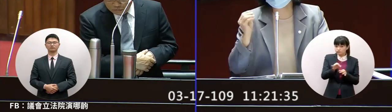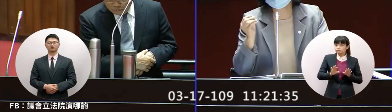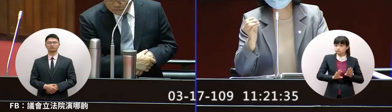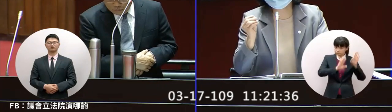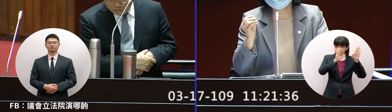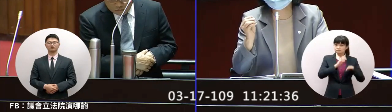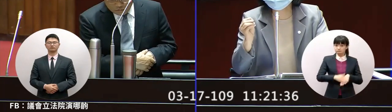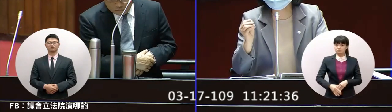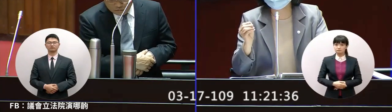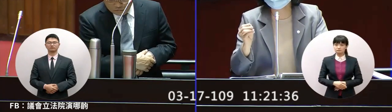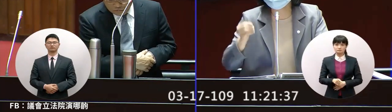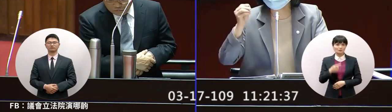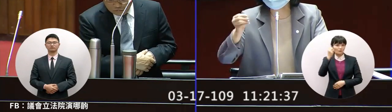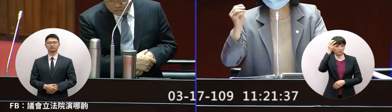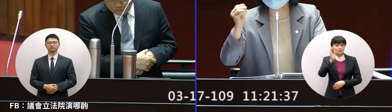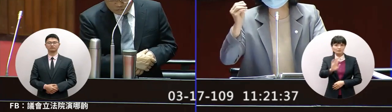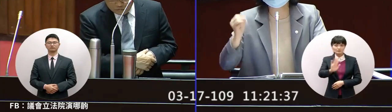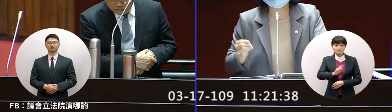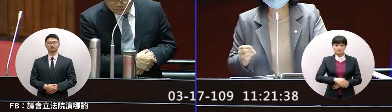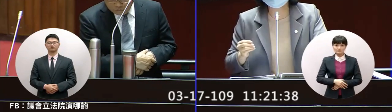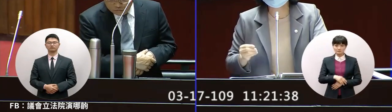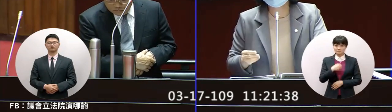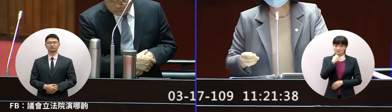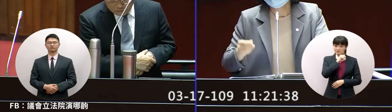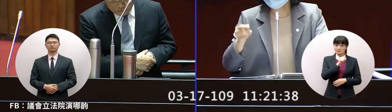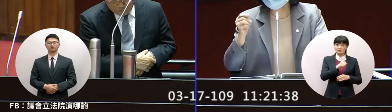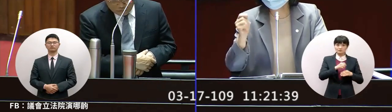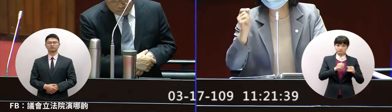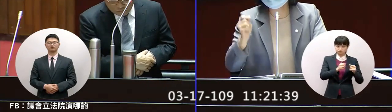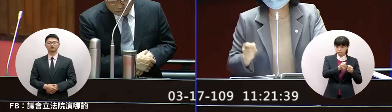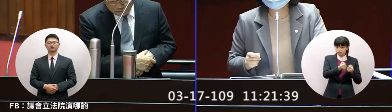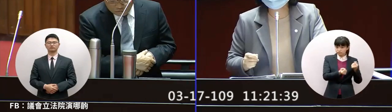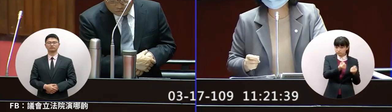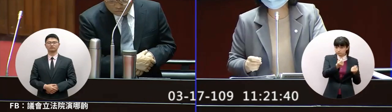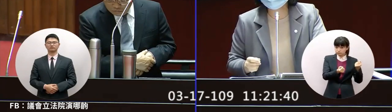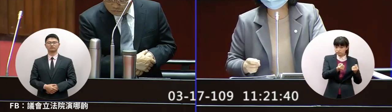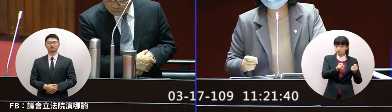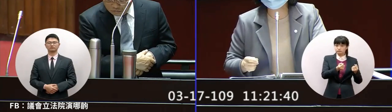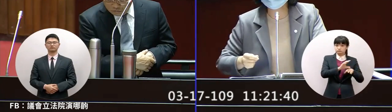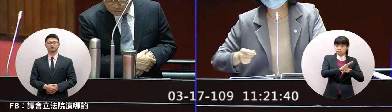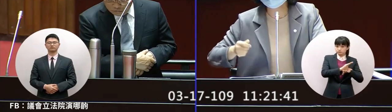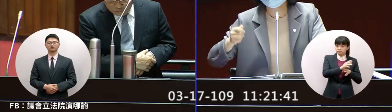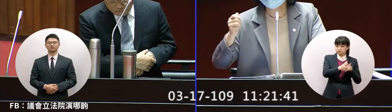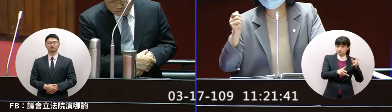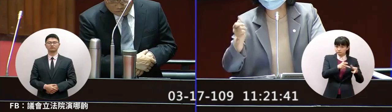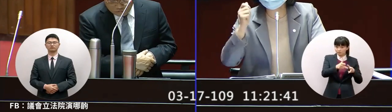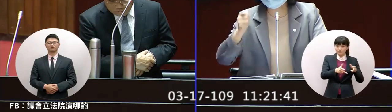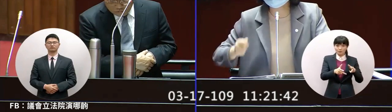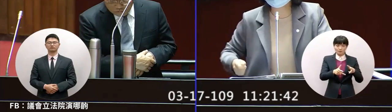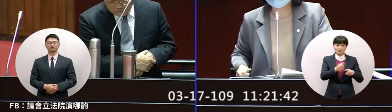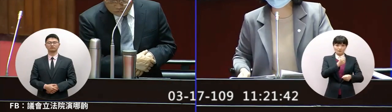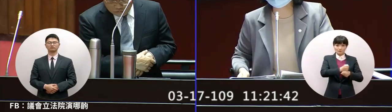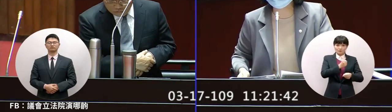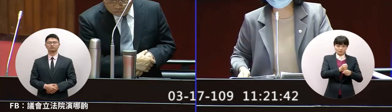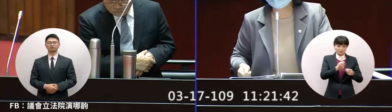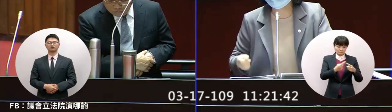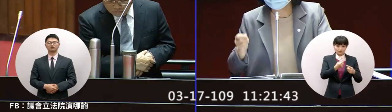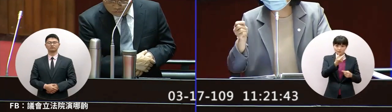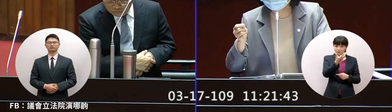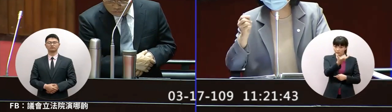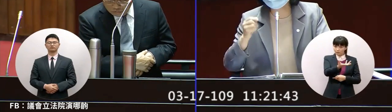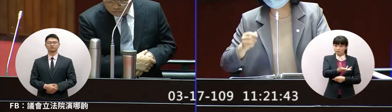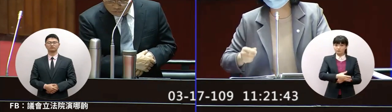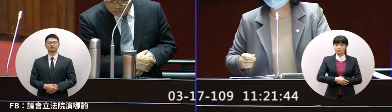忘了，国产车市场就业人口这么的多，如果不要让国产车的市场萎缩，和国产车在从台